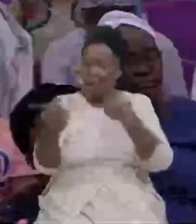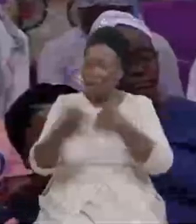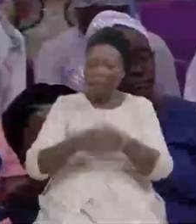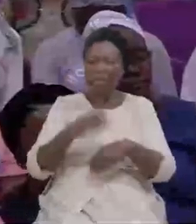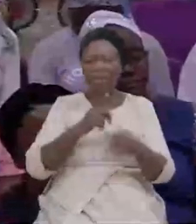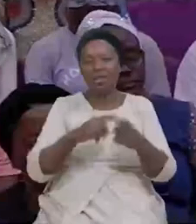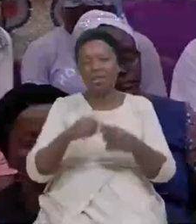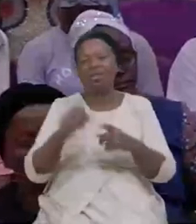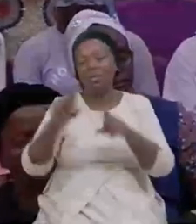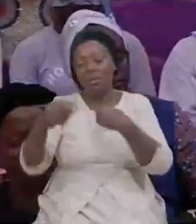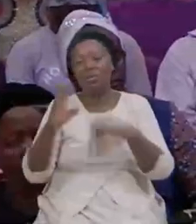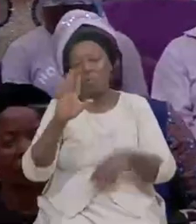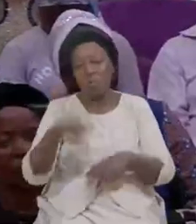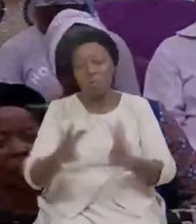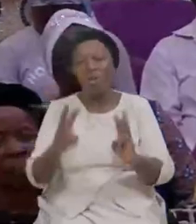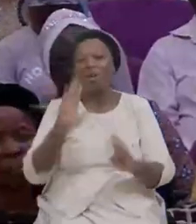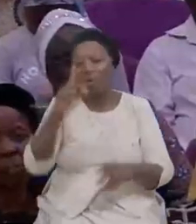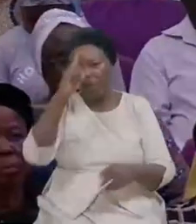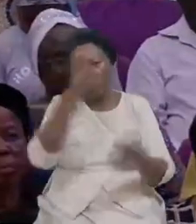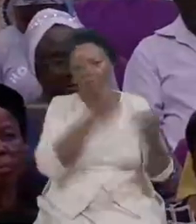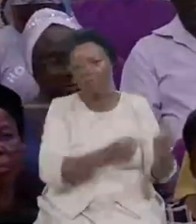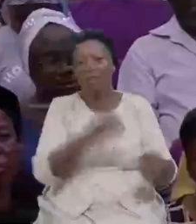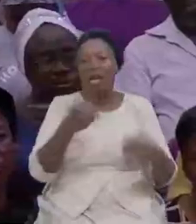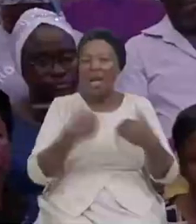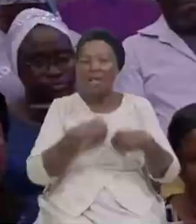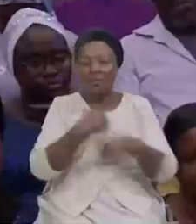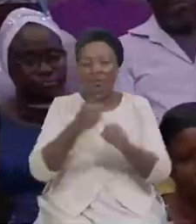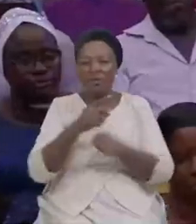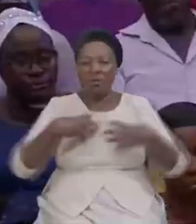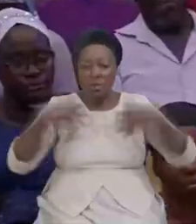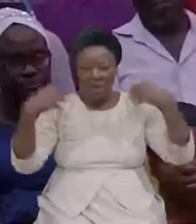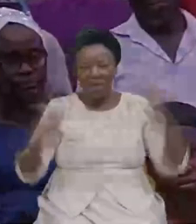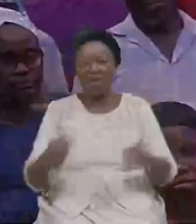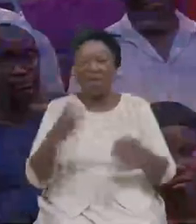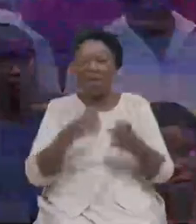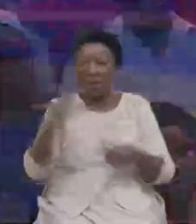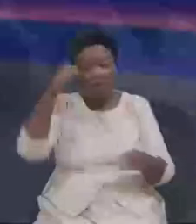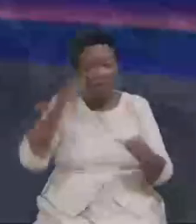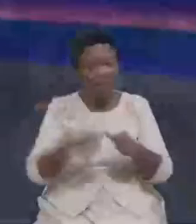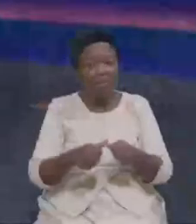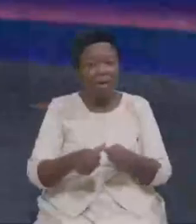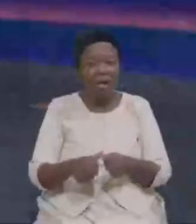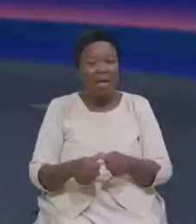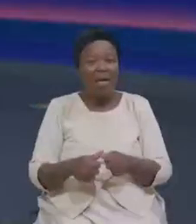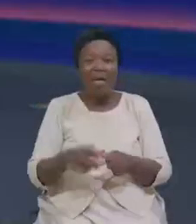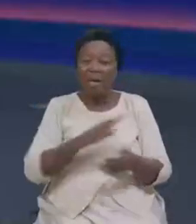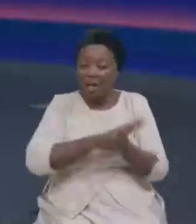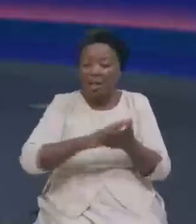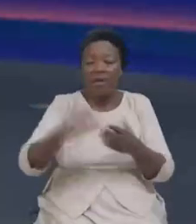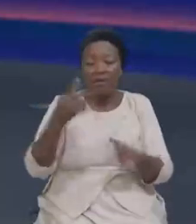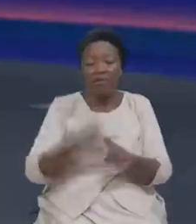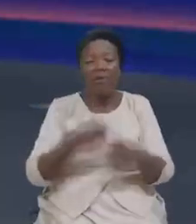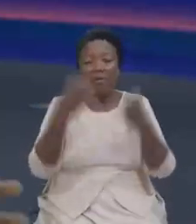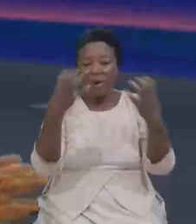foi t'a guéri. Rappelez-vous, il était déjà purifié de la lèpre.